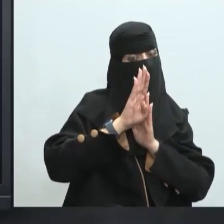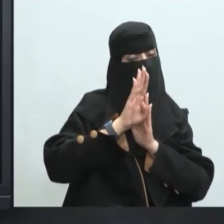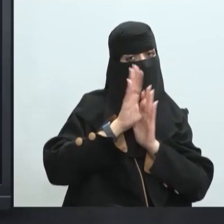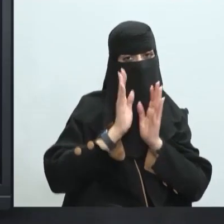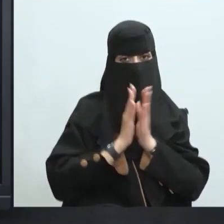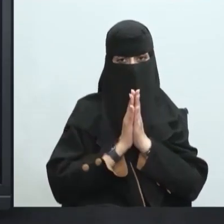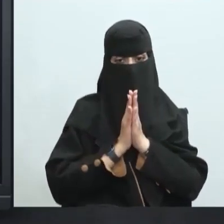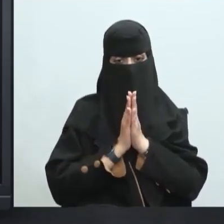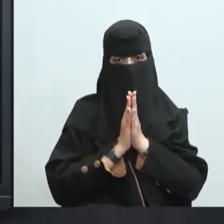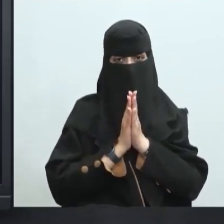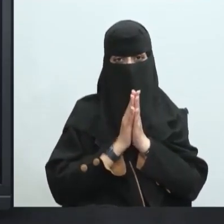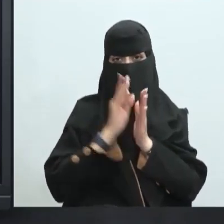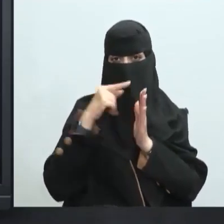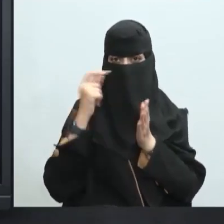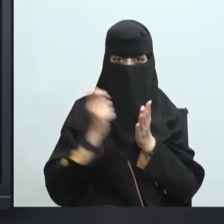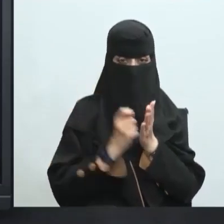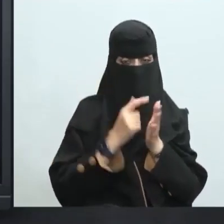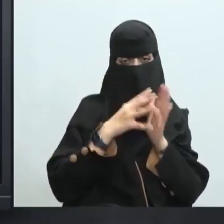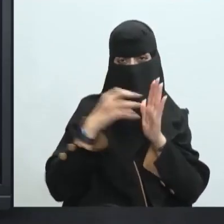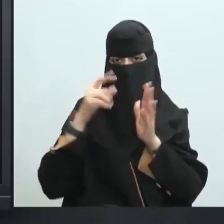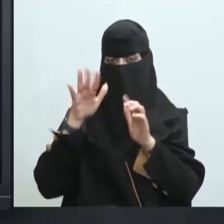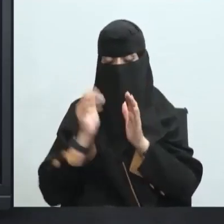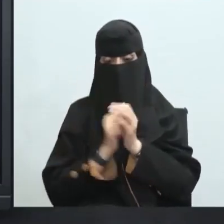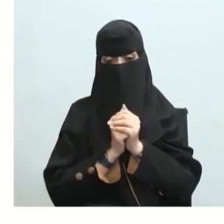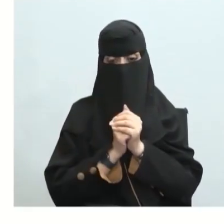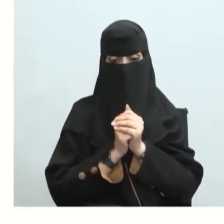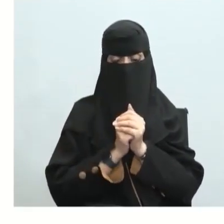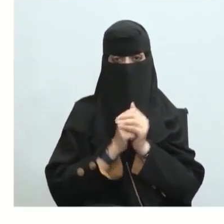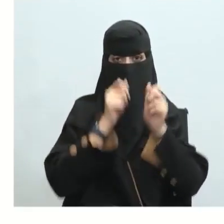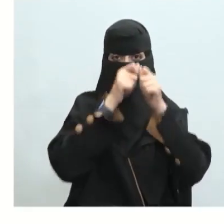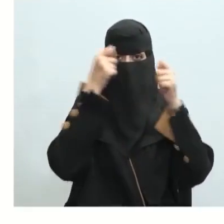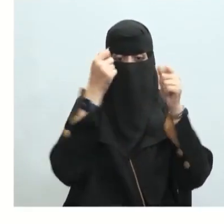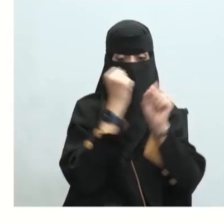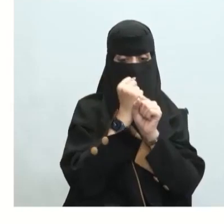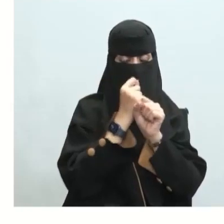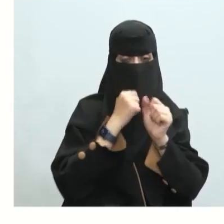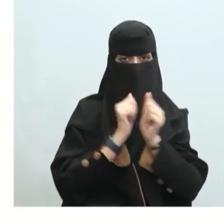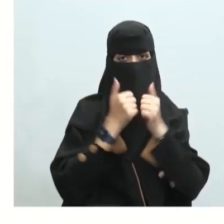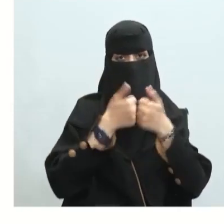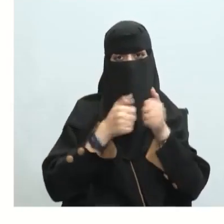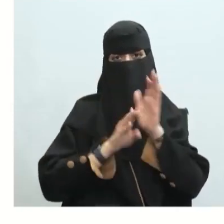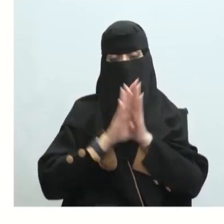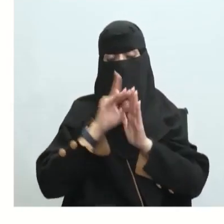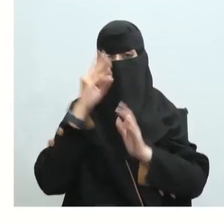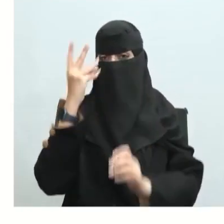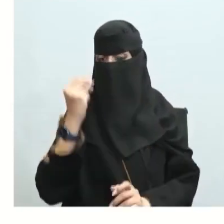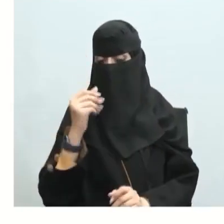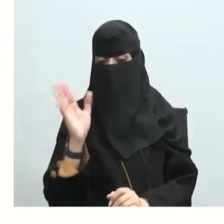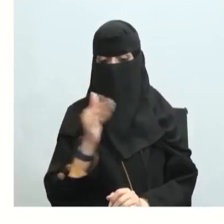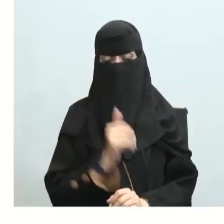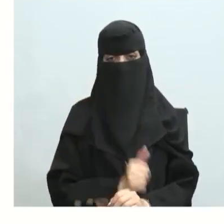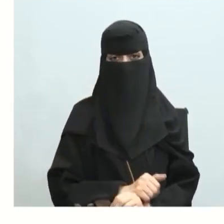عباره ونحن نكتب طبعا نماذج لتلك العبارات التي كتبها زملائك هنا ثلاجه عمليه اسر العصريه ثم ستكتب مثلا السعر ستكتب